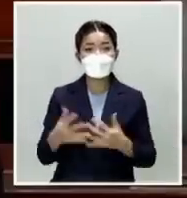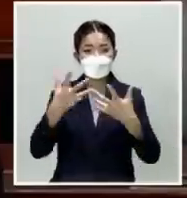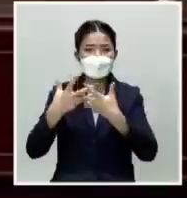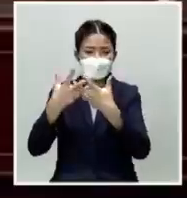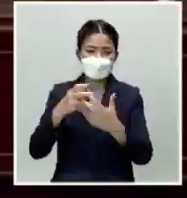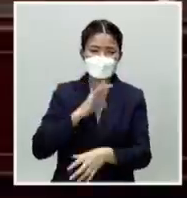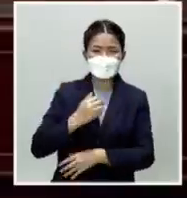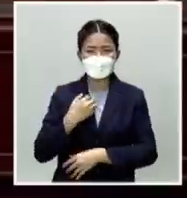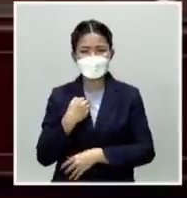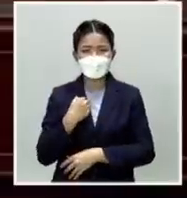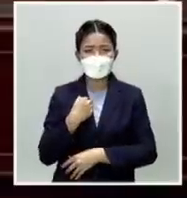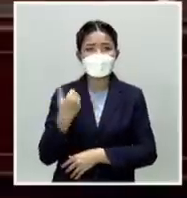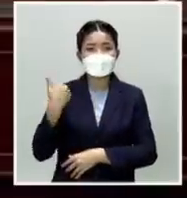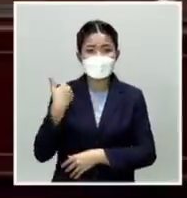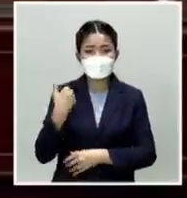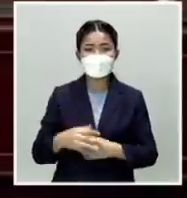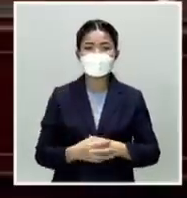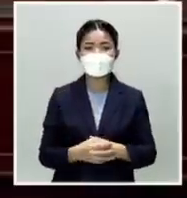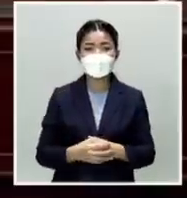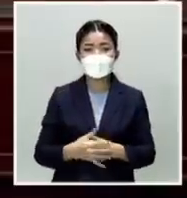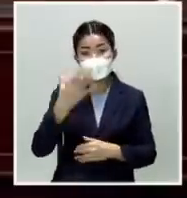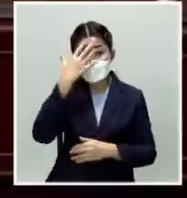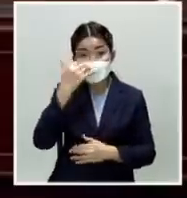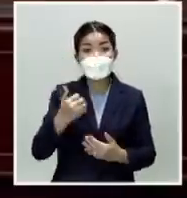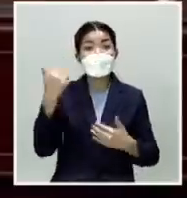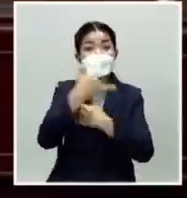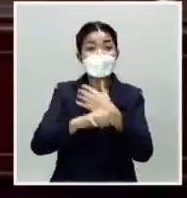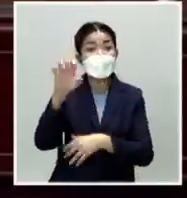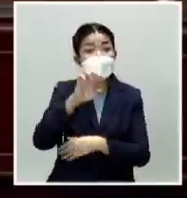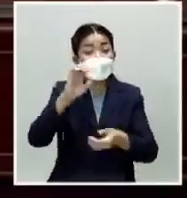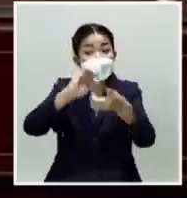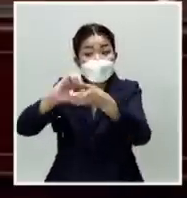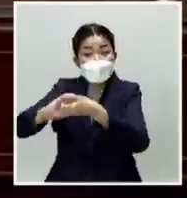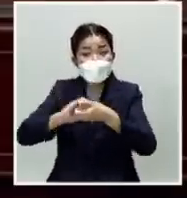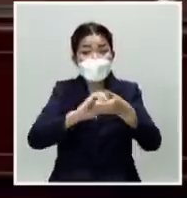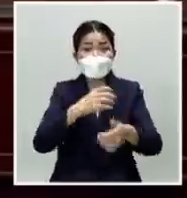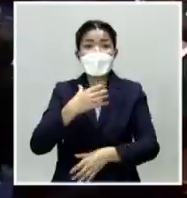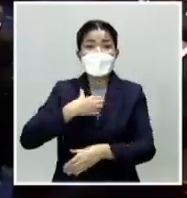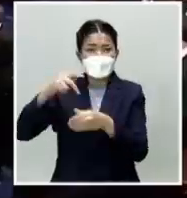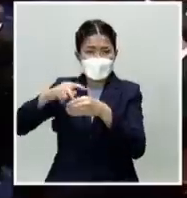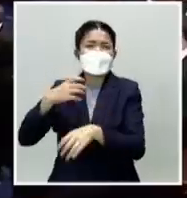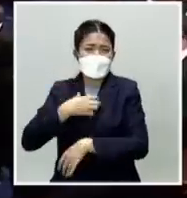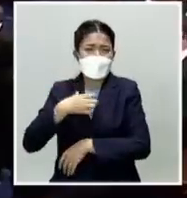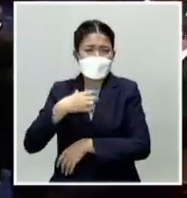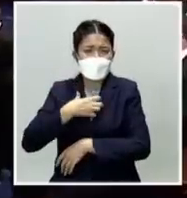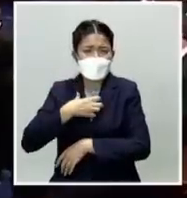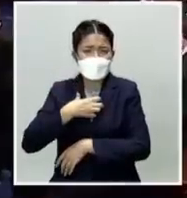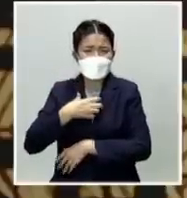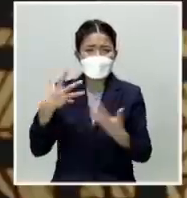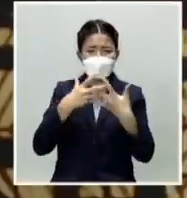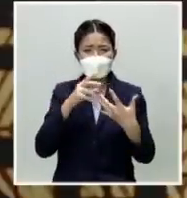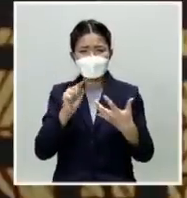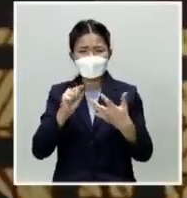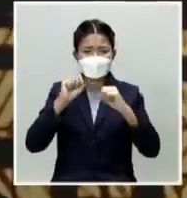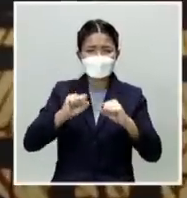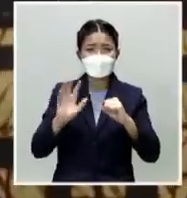ระอักกระอ่วนกับบรรดาชาติมหาอำนาจที่เป็นพันธมิตรในยุโรปตะวันตกที่ต้องการก๊าซจากรัสเซียอย่างมากเช่นกันรวมถึงยัง